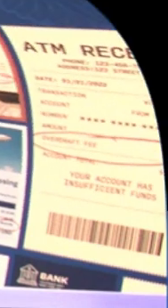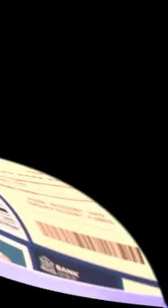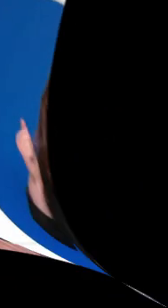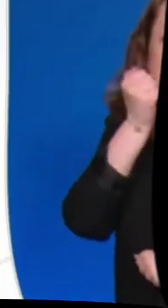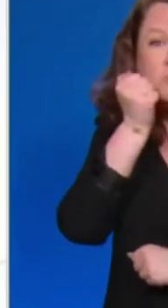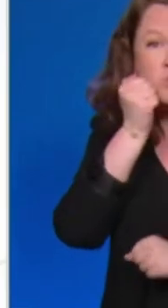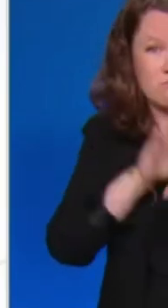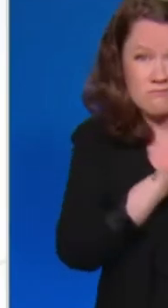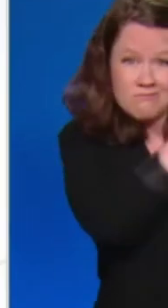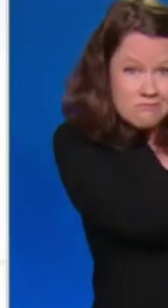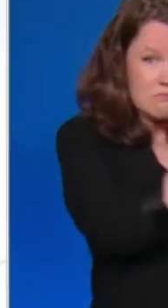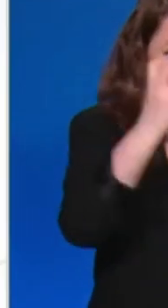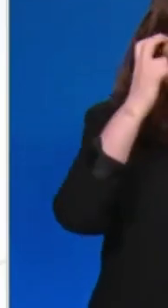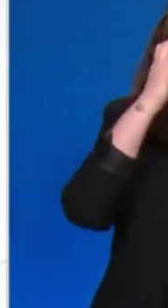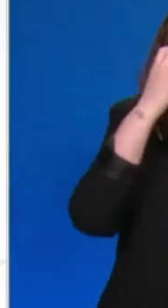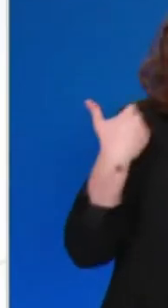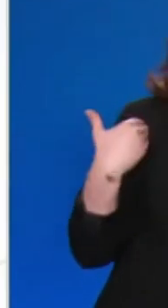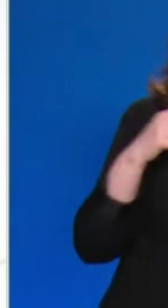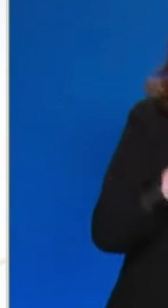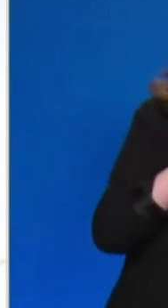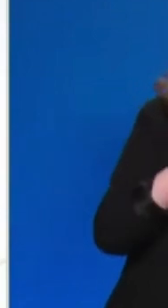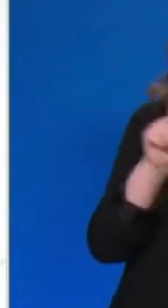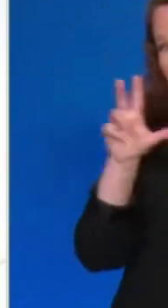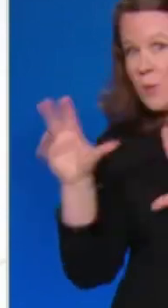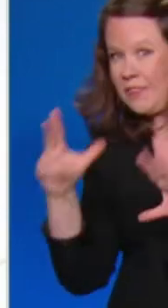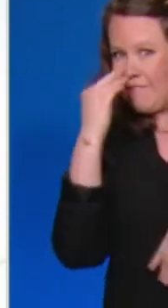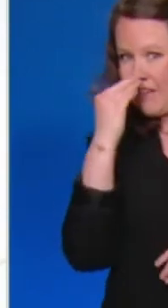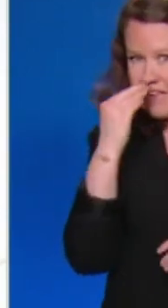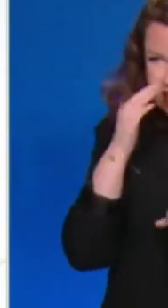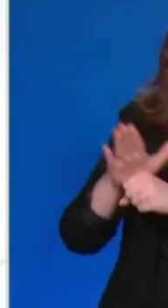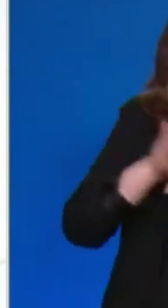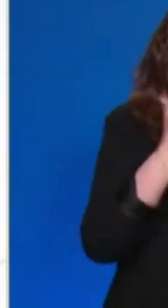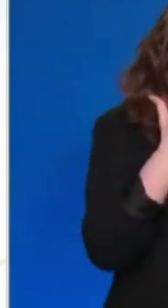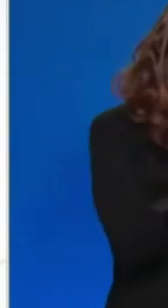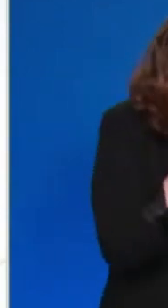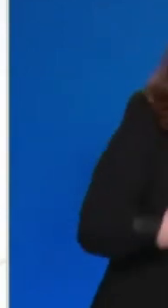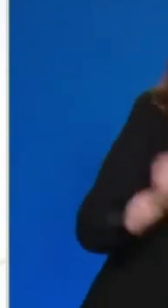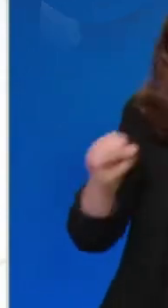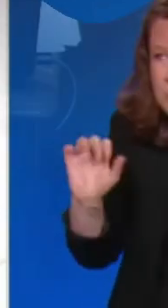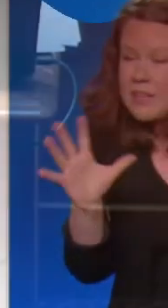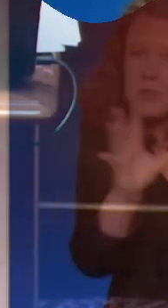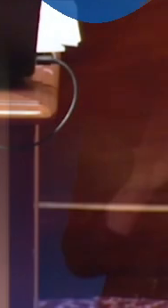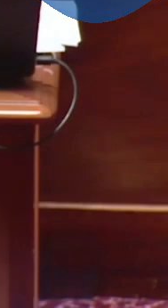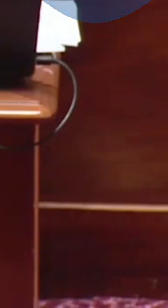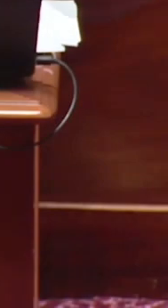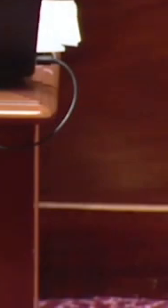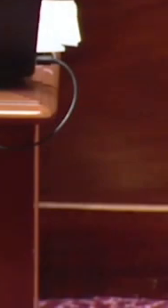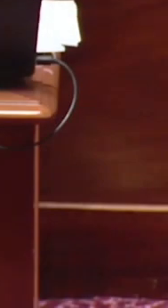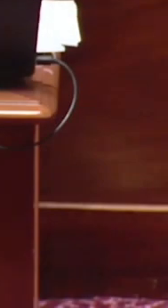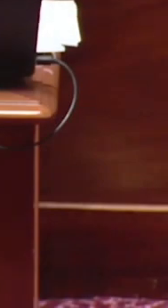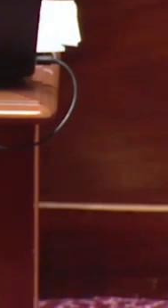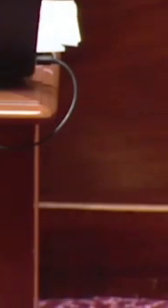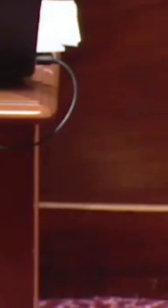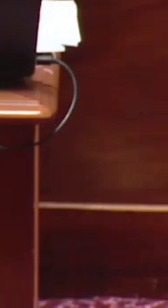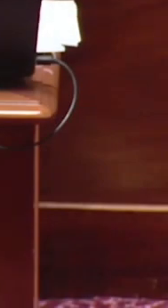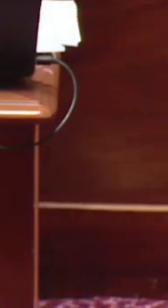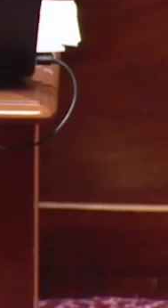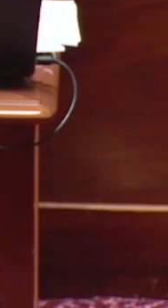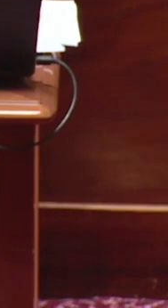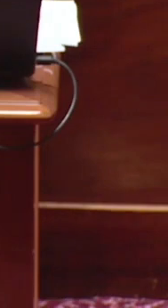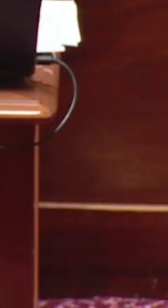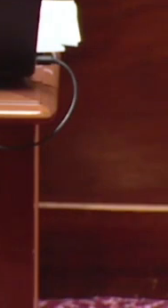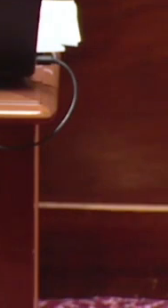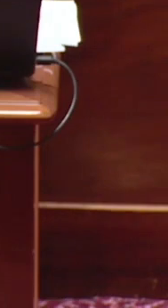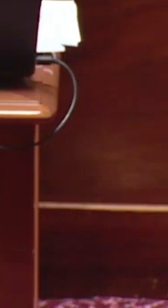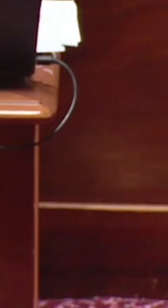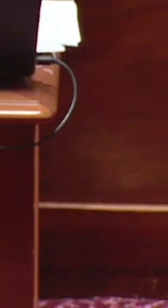Alès şehrinde yoğun havai fişekli saldırının hedefi olan bir polis karakolunda yangın çıktı. Değerli